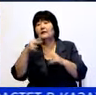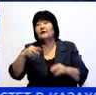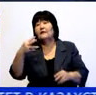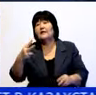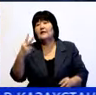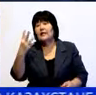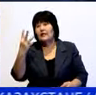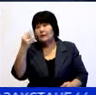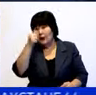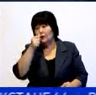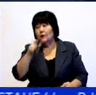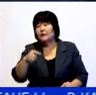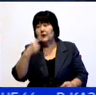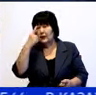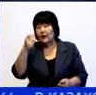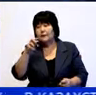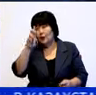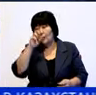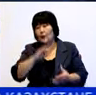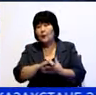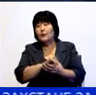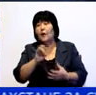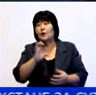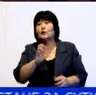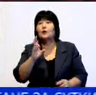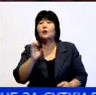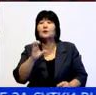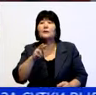году, сообщает телеграм-канал госкорпорации Роскосмос.